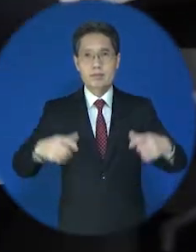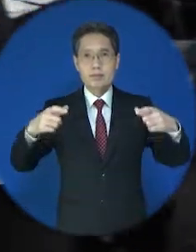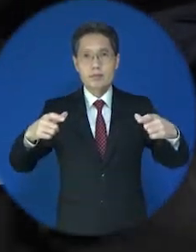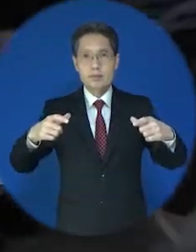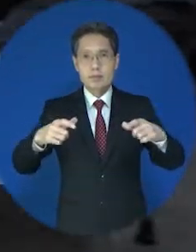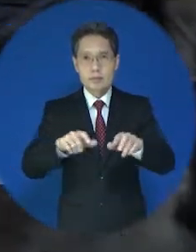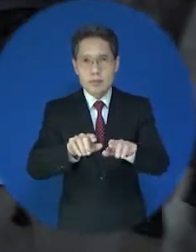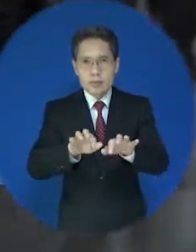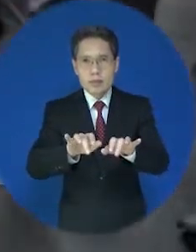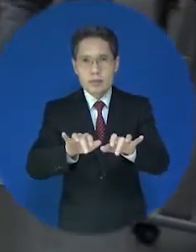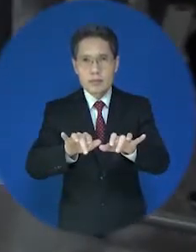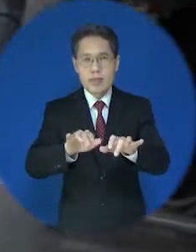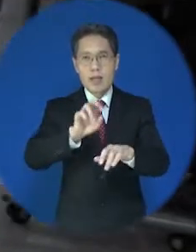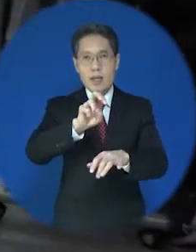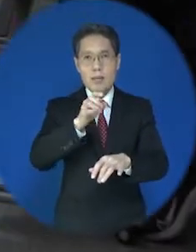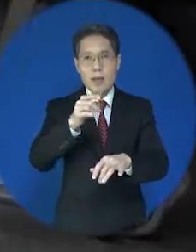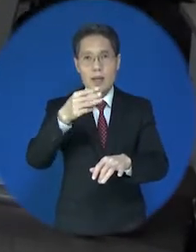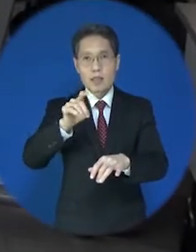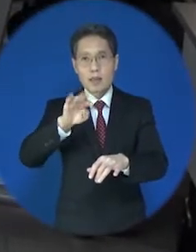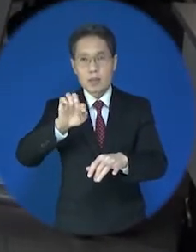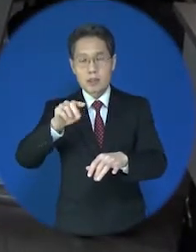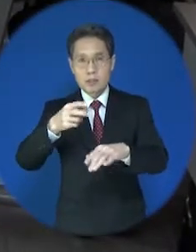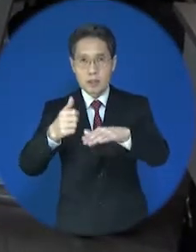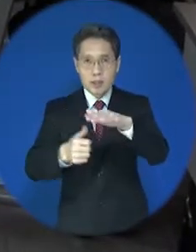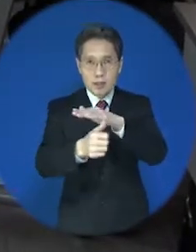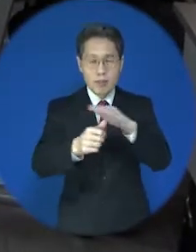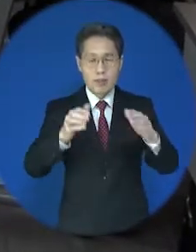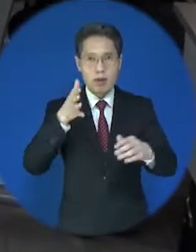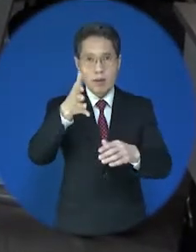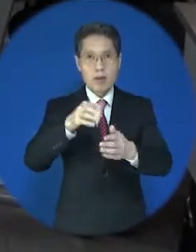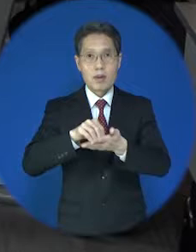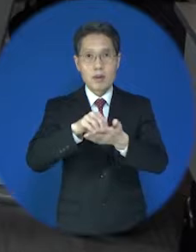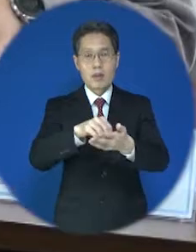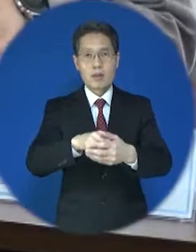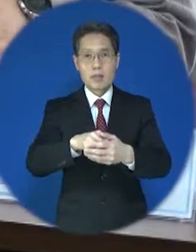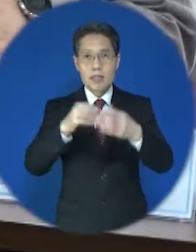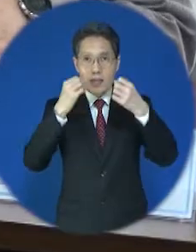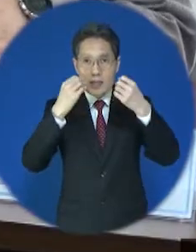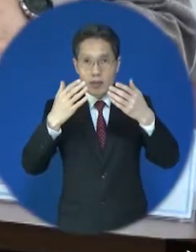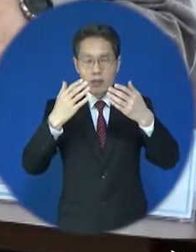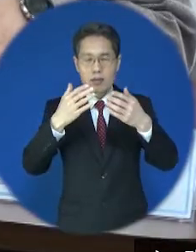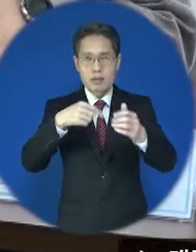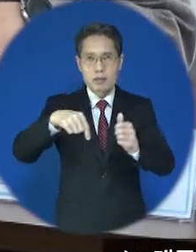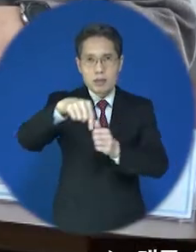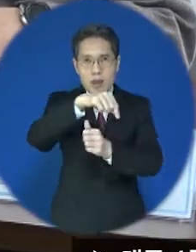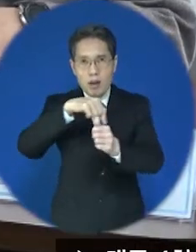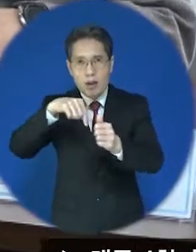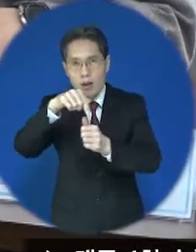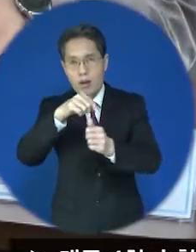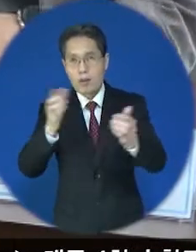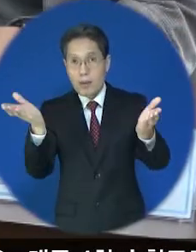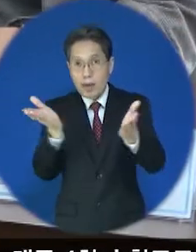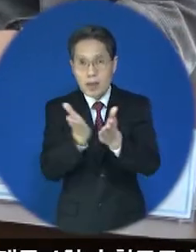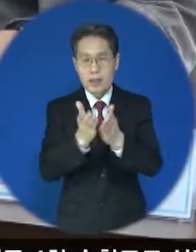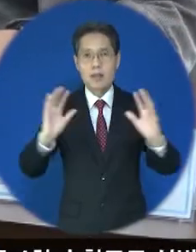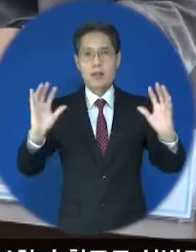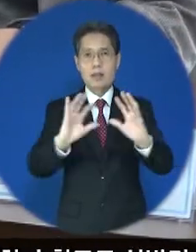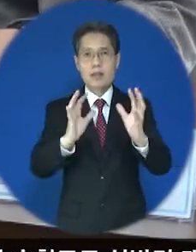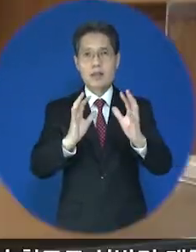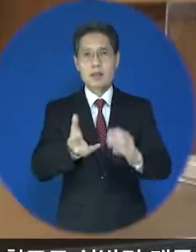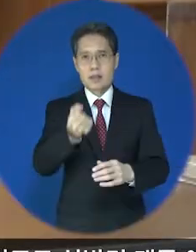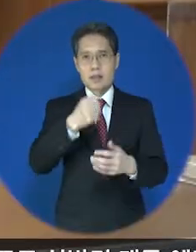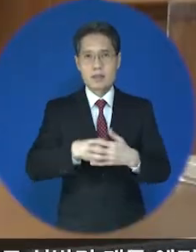지역 게임의 탑 어스 기업 대표와 메타 벗으 전문가 등이 모인 가운데 새로운 시장 형성에 따른 간담회가 열렸습니다